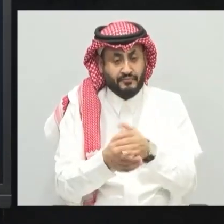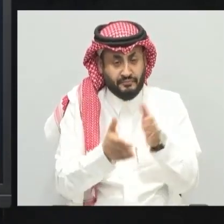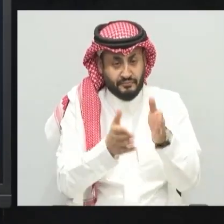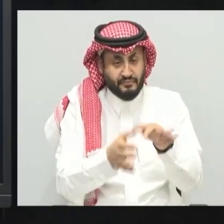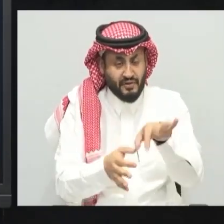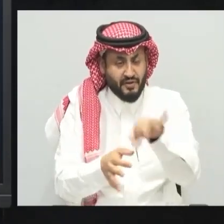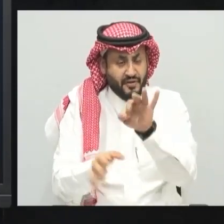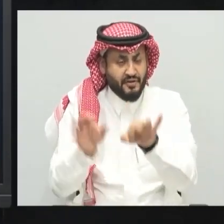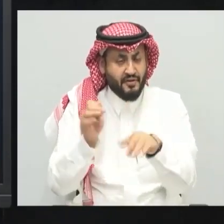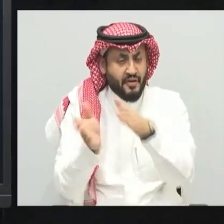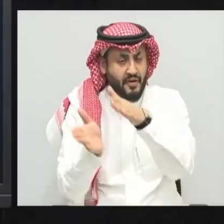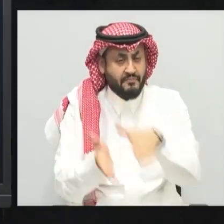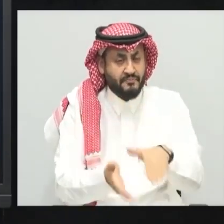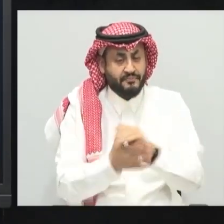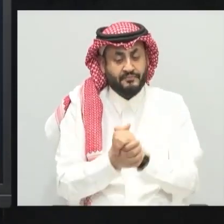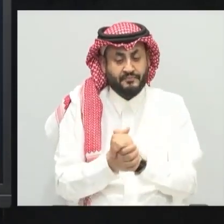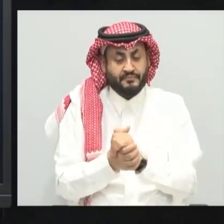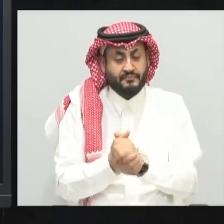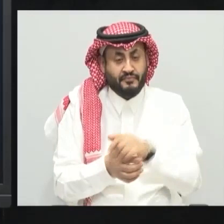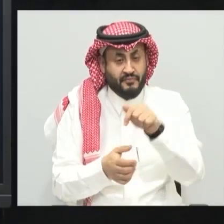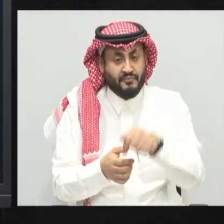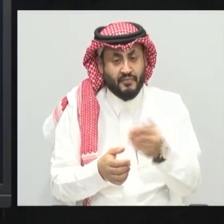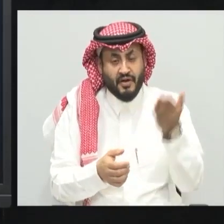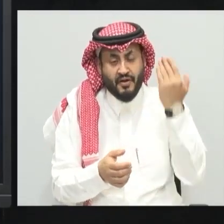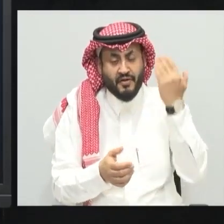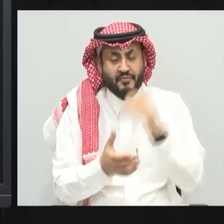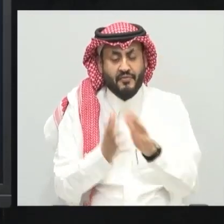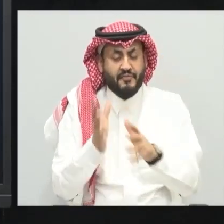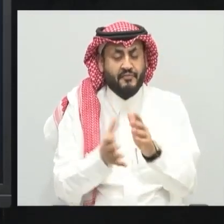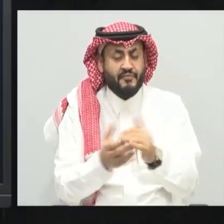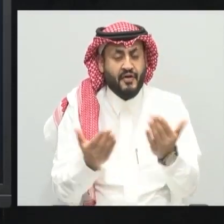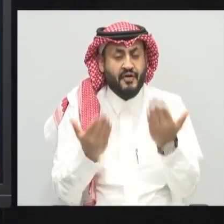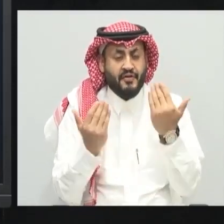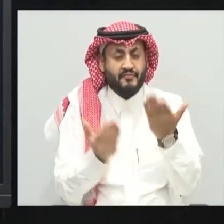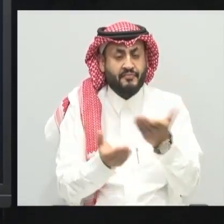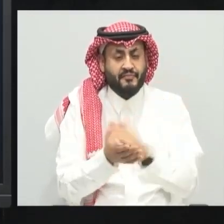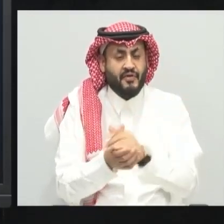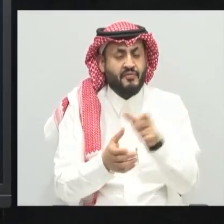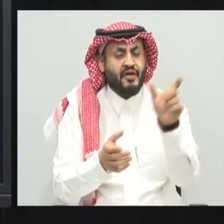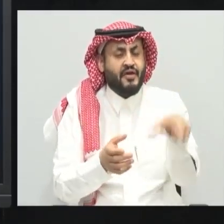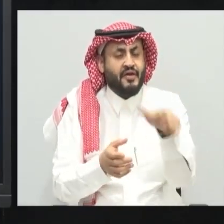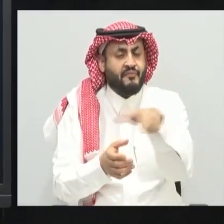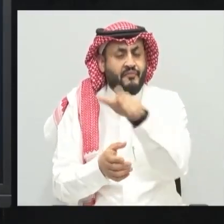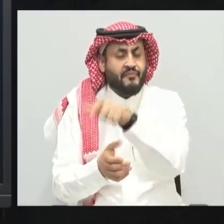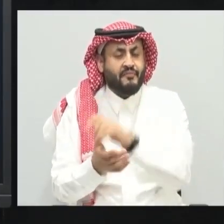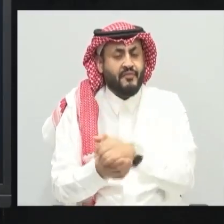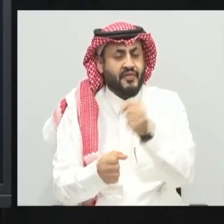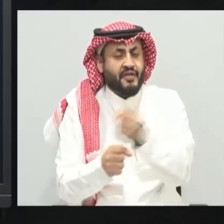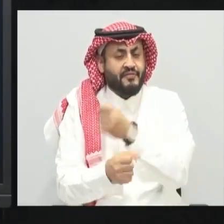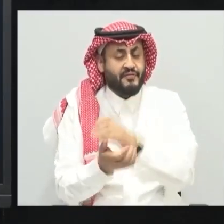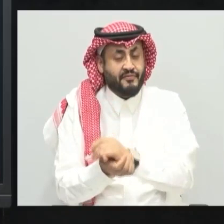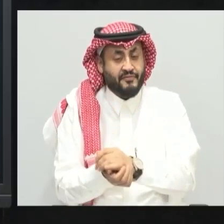الميول كذلك هنا في درس السابق والدروس السابقه التي ذكرنا حينما ذكرنا انماط العمل فسيعمل الشخص